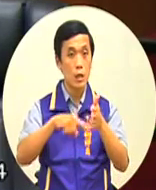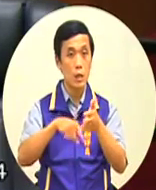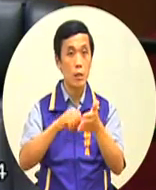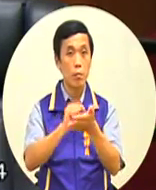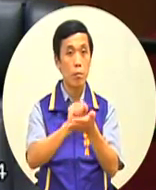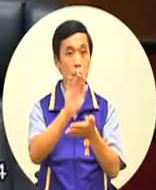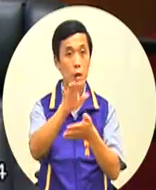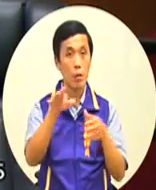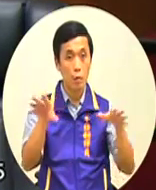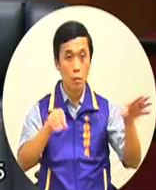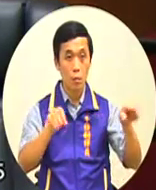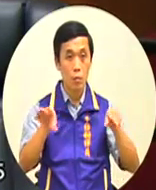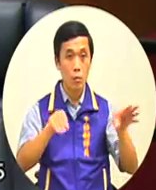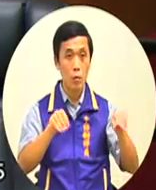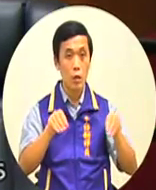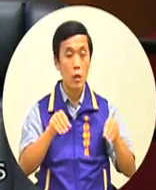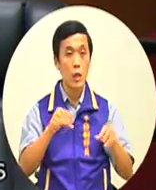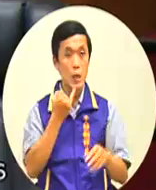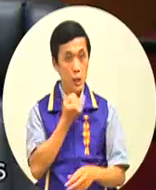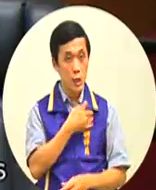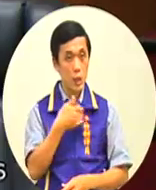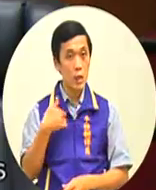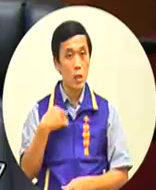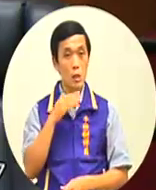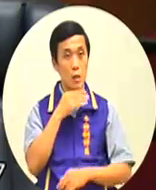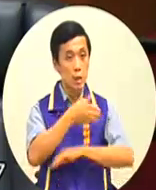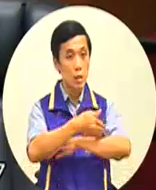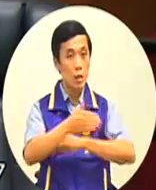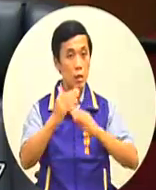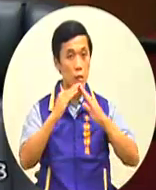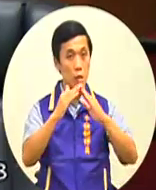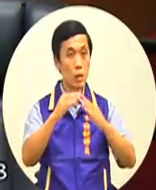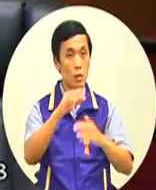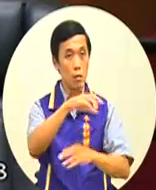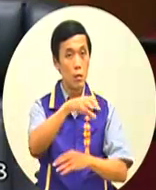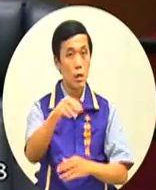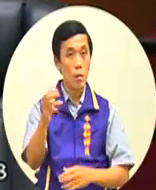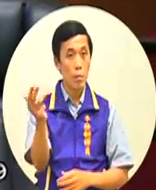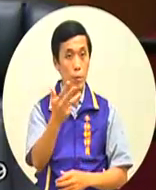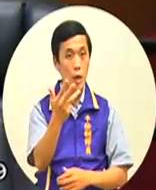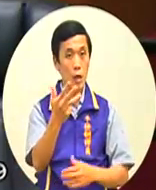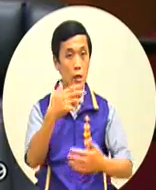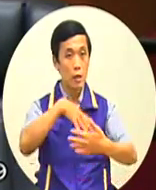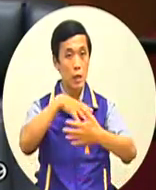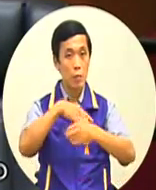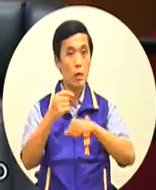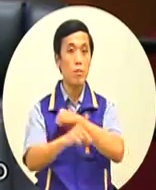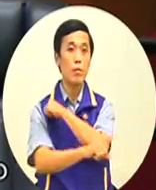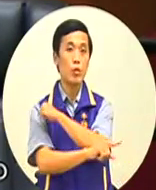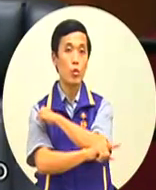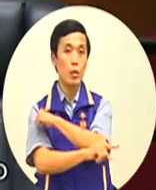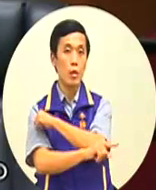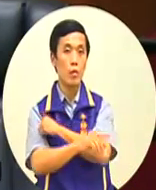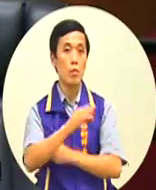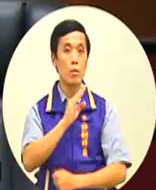哦。可能是八个县市争取当中的最后一名了，